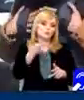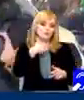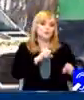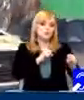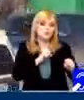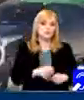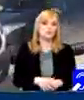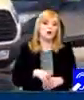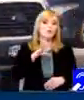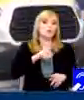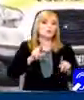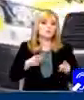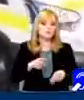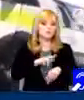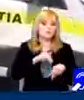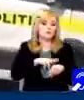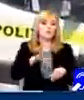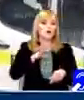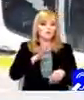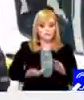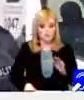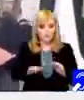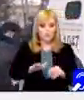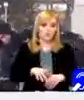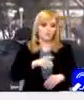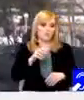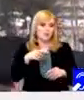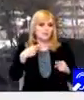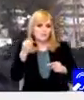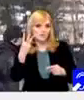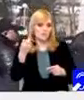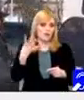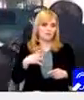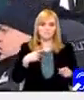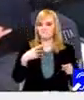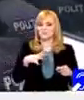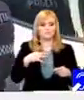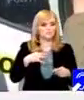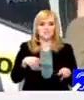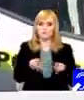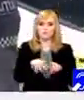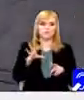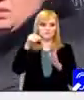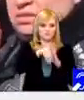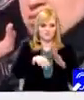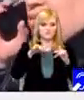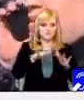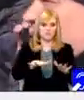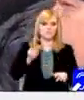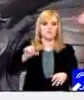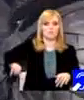нож. Printre cei reținuți de oamenii legii erau și minori. Indiferent de vârstă, toți sunt acum cercetați penal într-un dosar pentru fapte